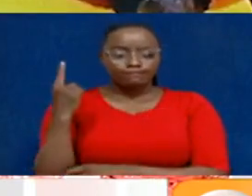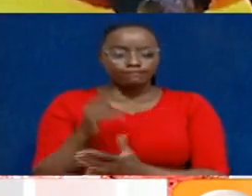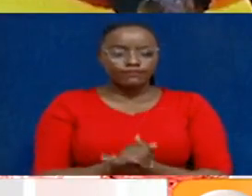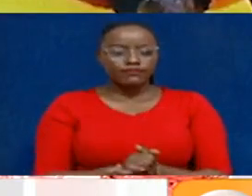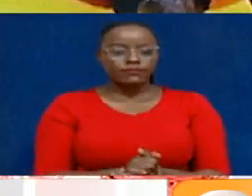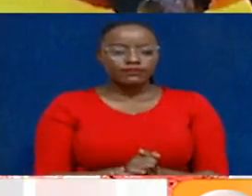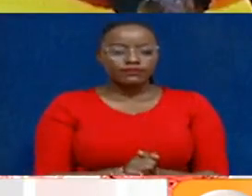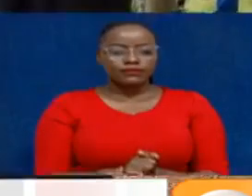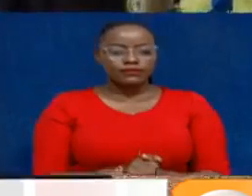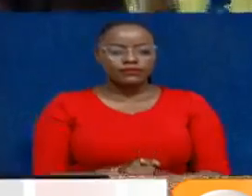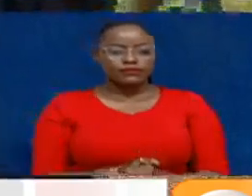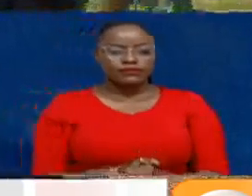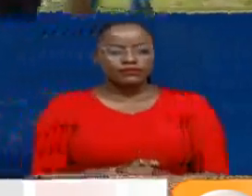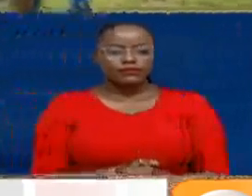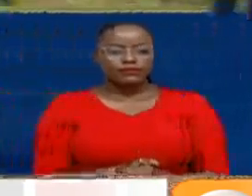Gatete Njoroge.